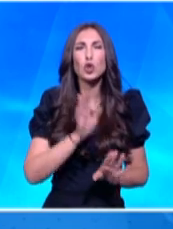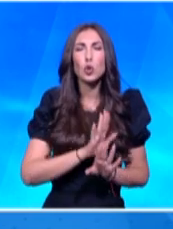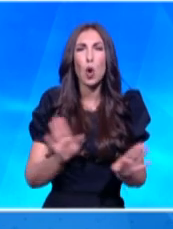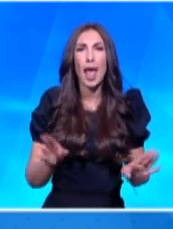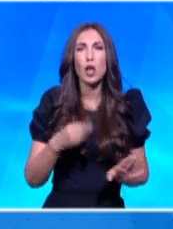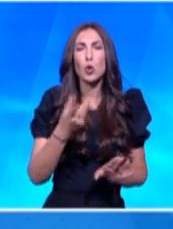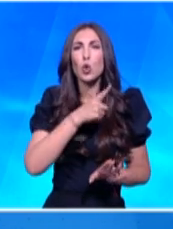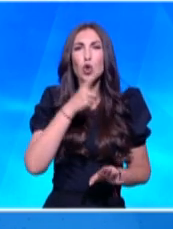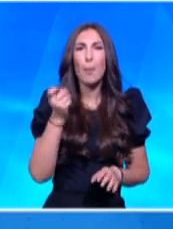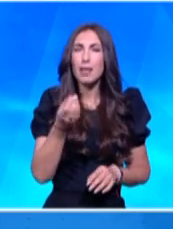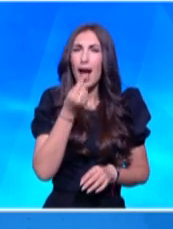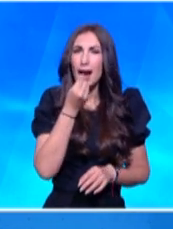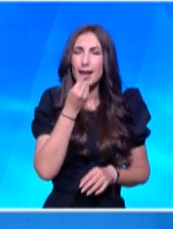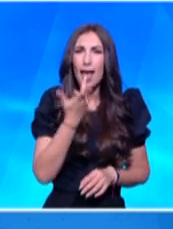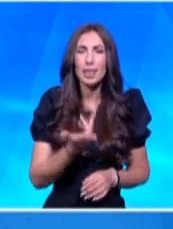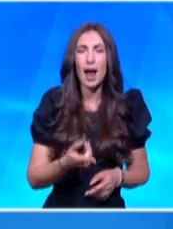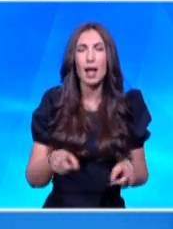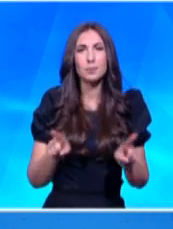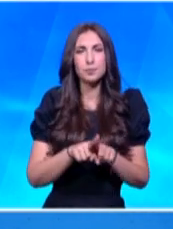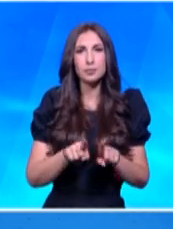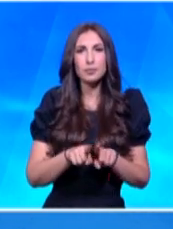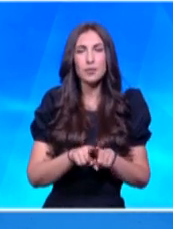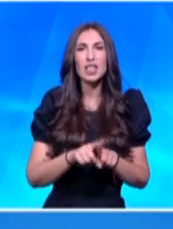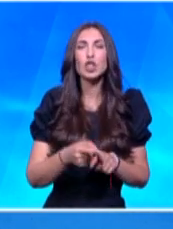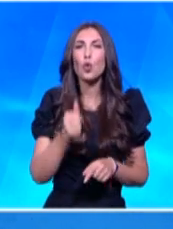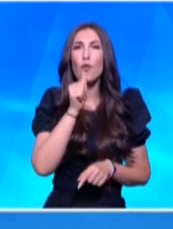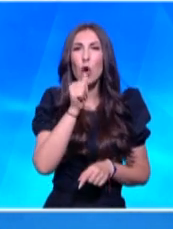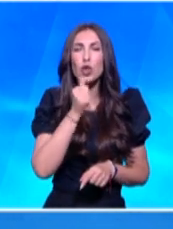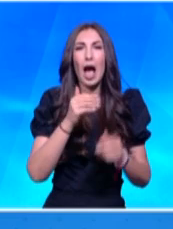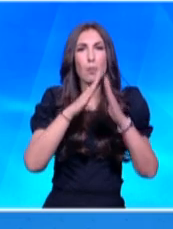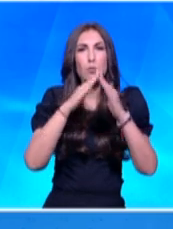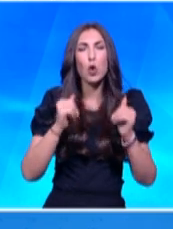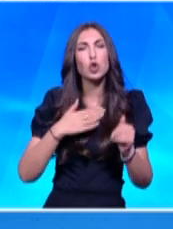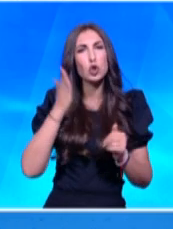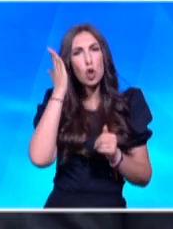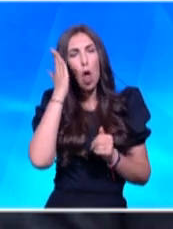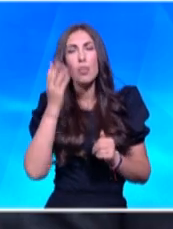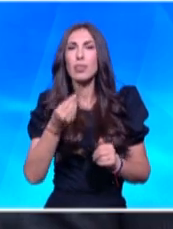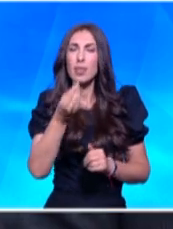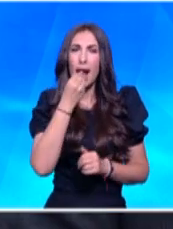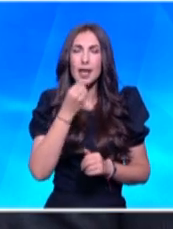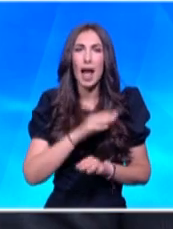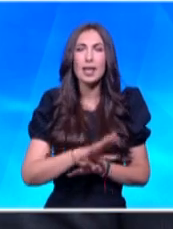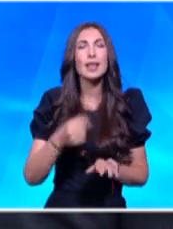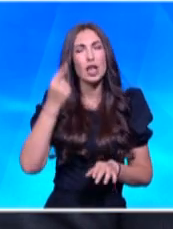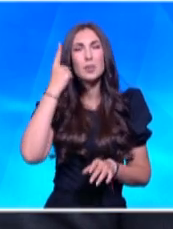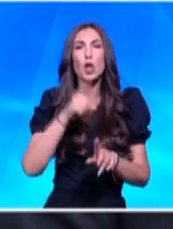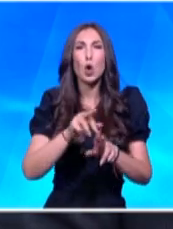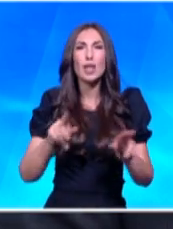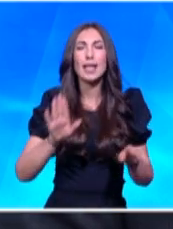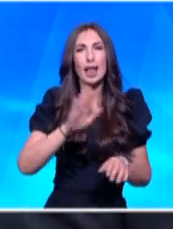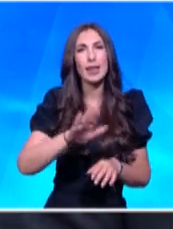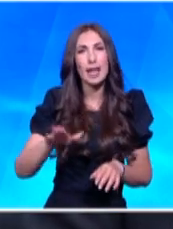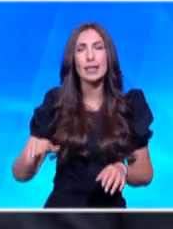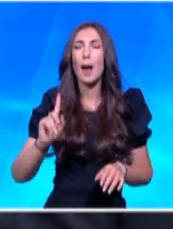тяхната топла храна, както и вода, подслонени са, нахранени, така че мисля, че родителите на тези деца могат